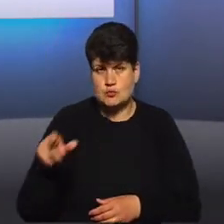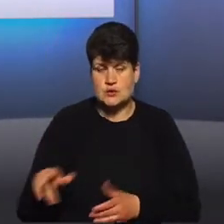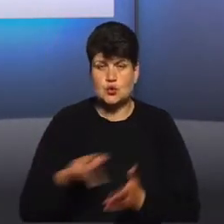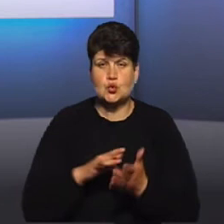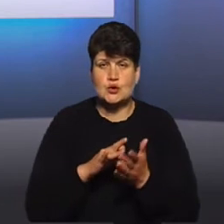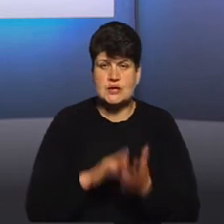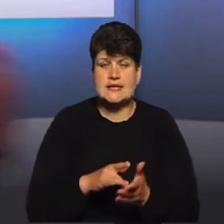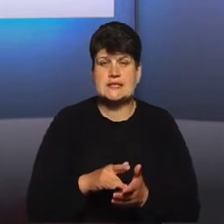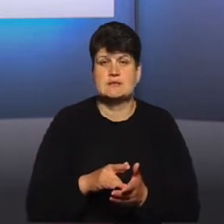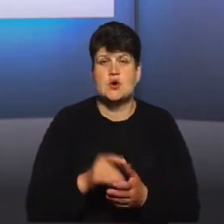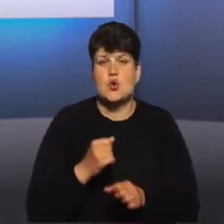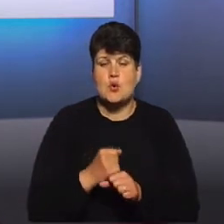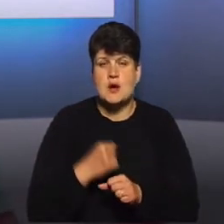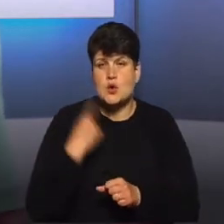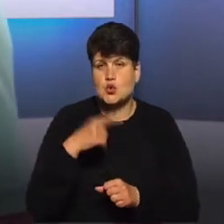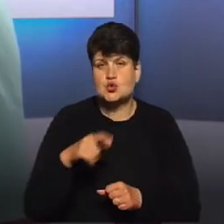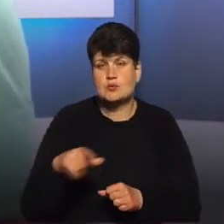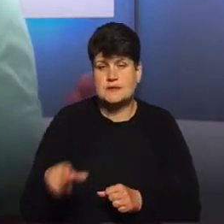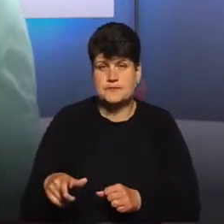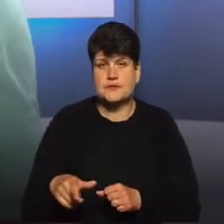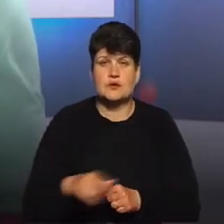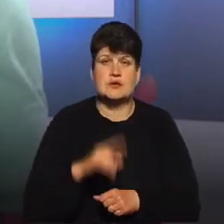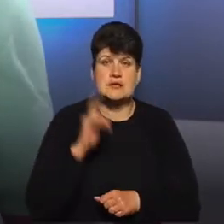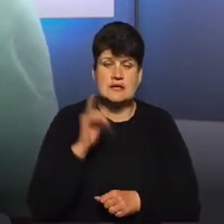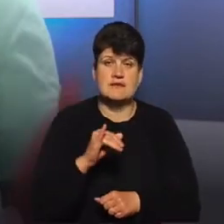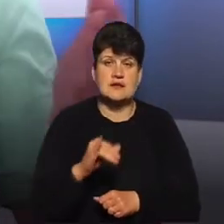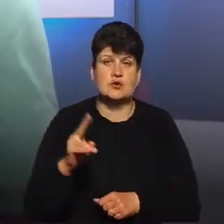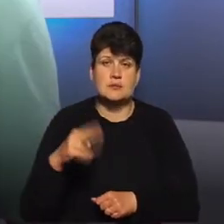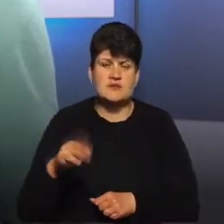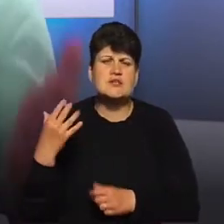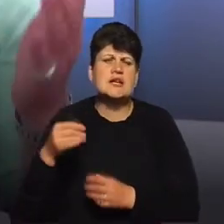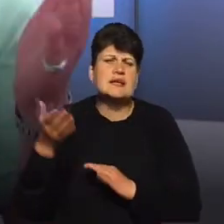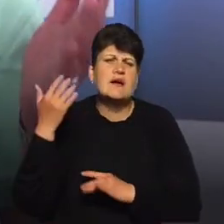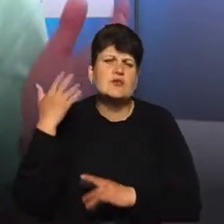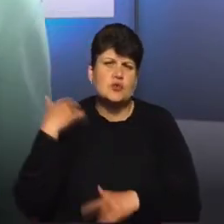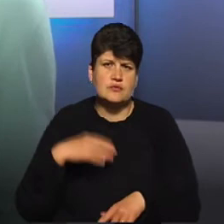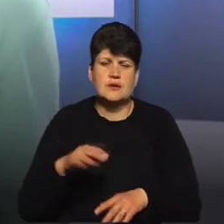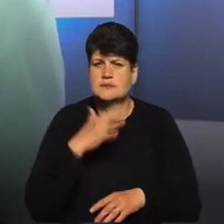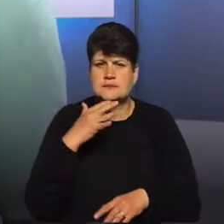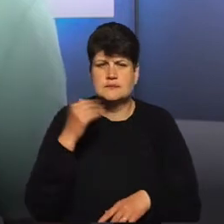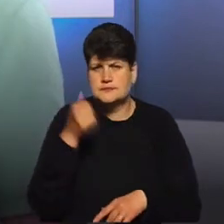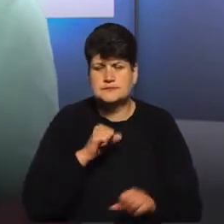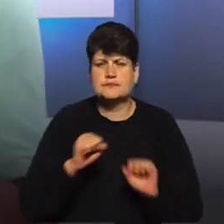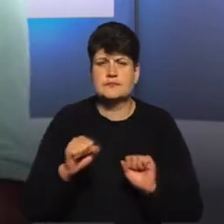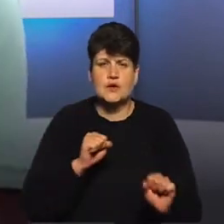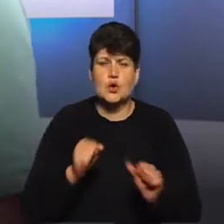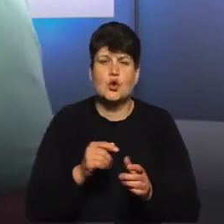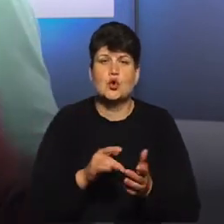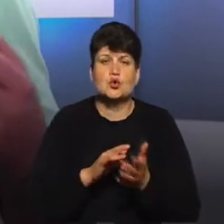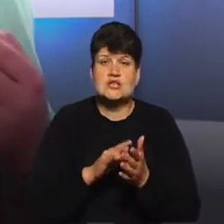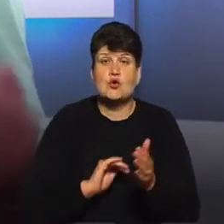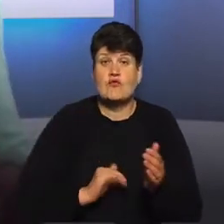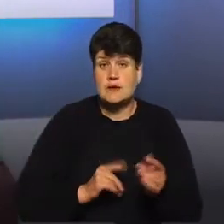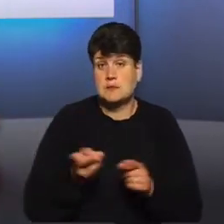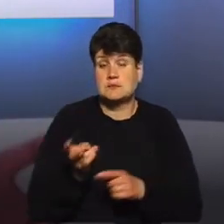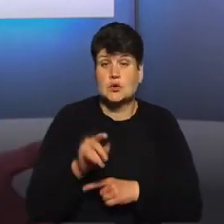от, знають Івану Дмитрівну вже давно, вона є багаторічним керівником туристичної фірми, і йдуть до неї, тому що її вважають